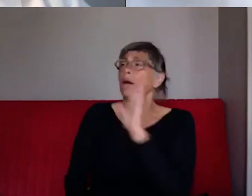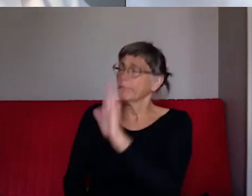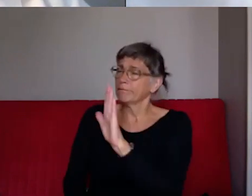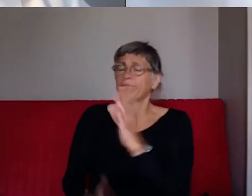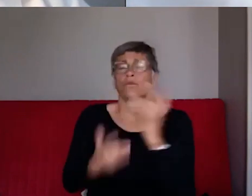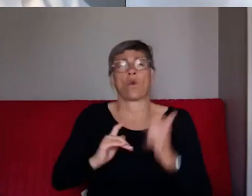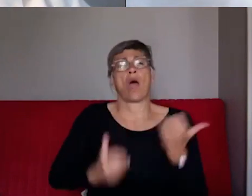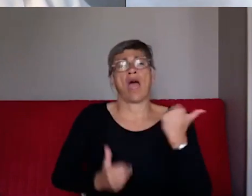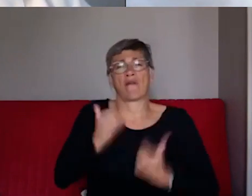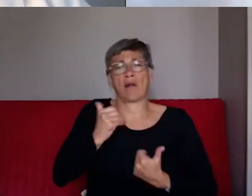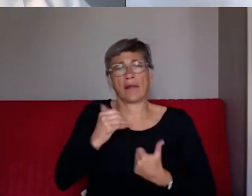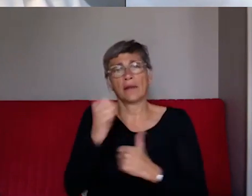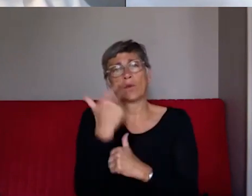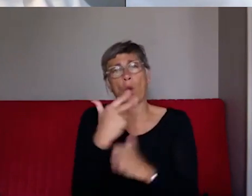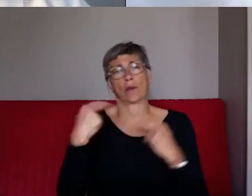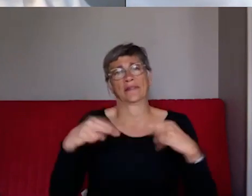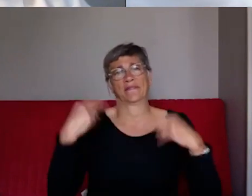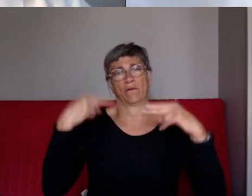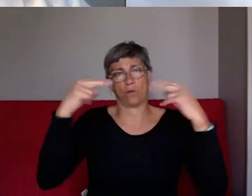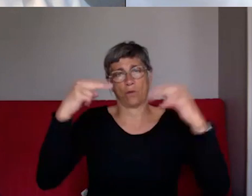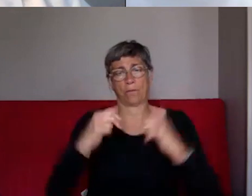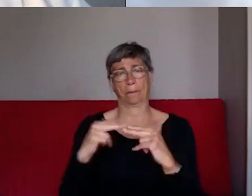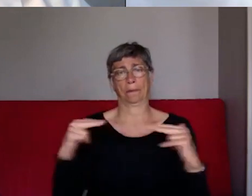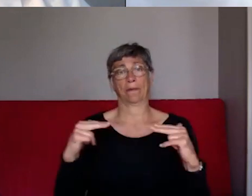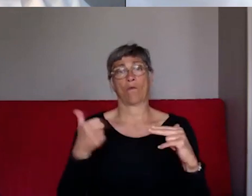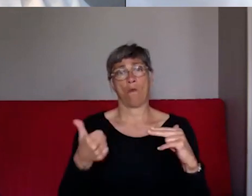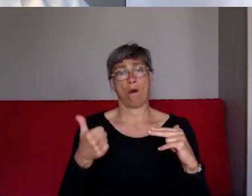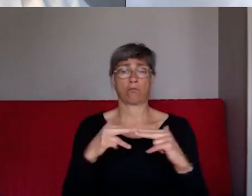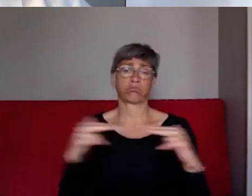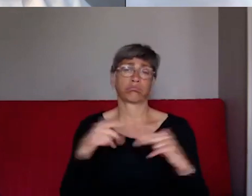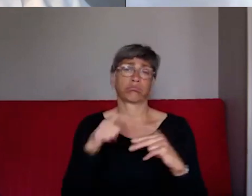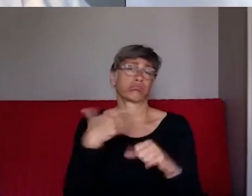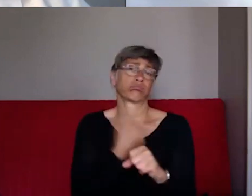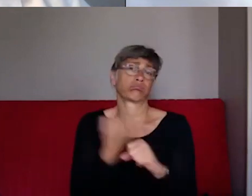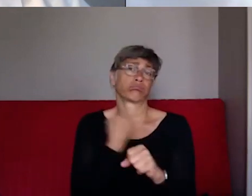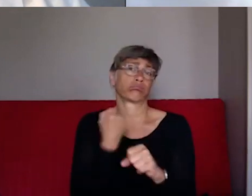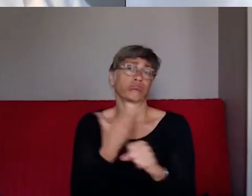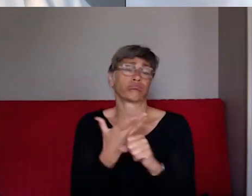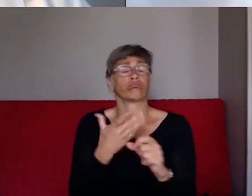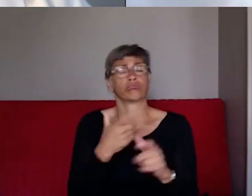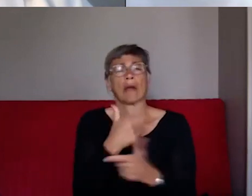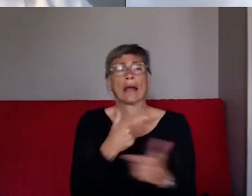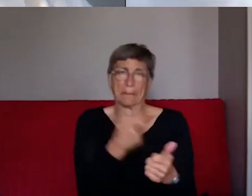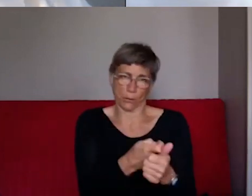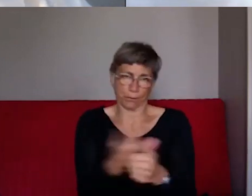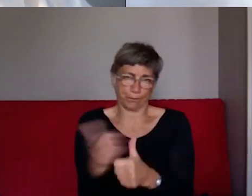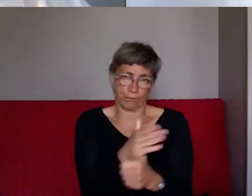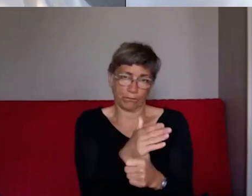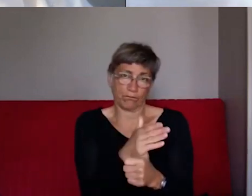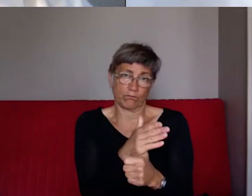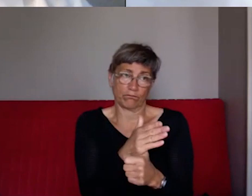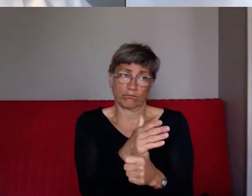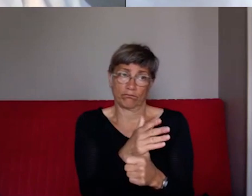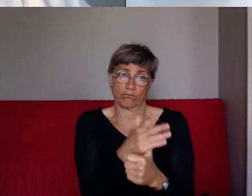niveaux d'invalidité. On a l'invalidité niveau 1 où la personne travaille avec des adaptations. Donc, ça rentre dans son